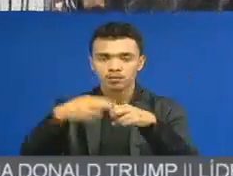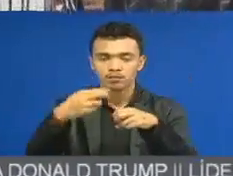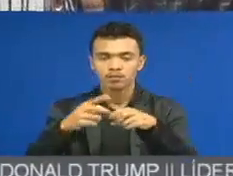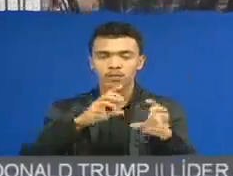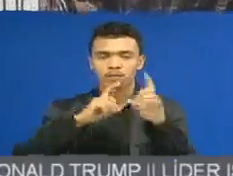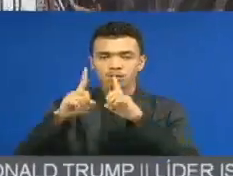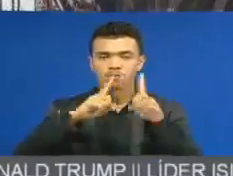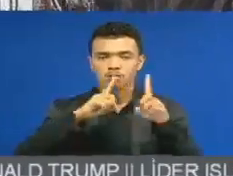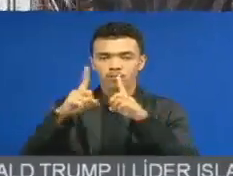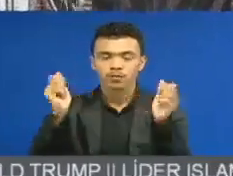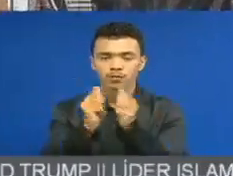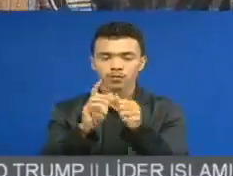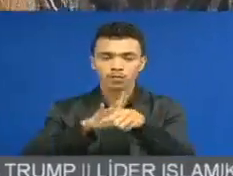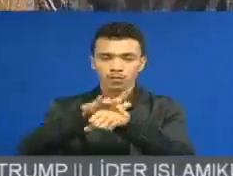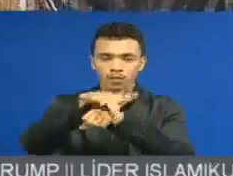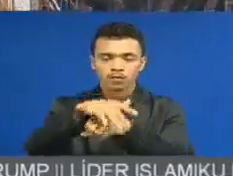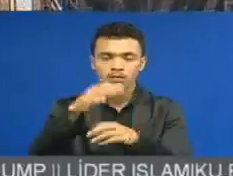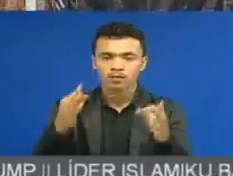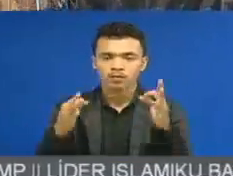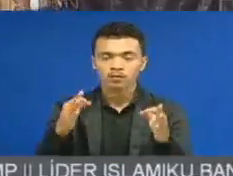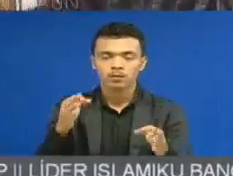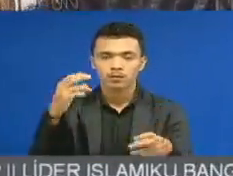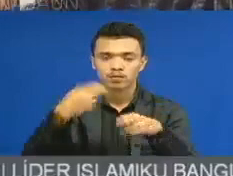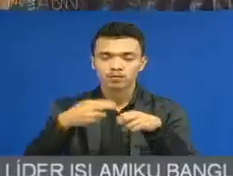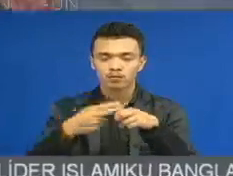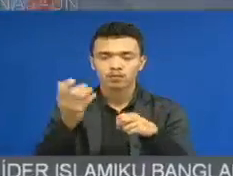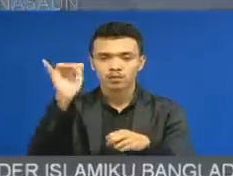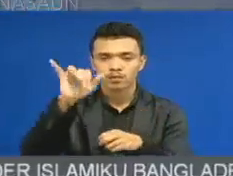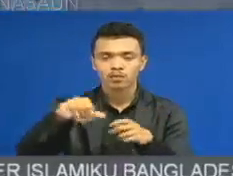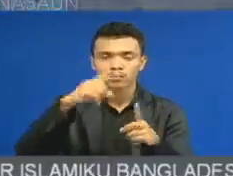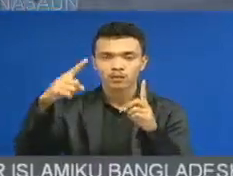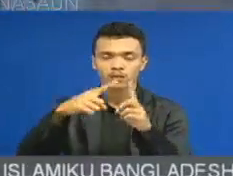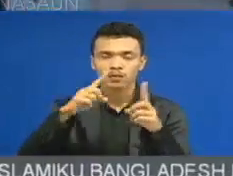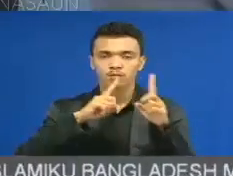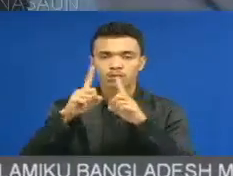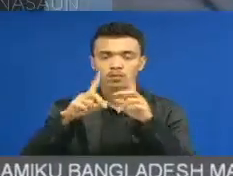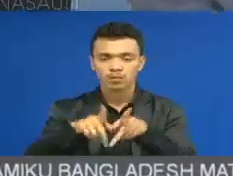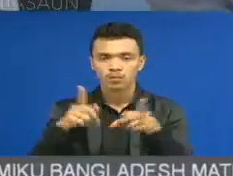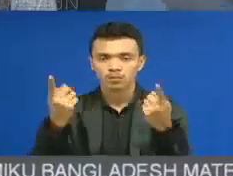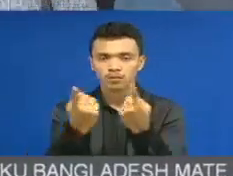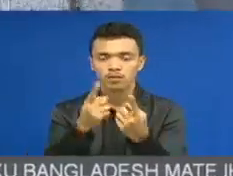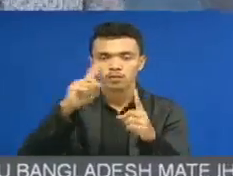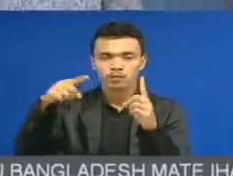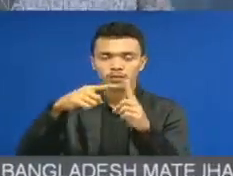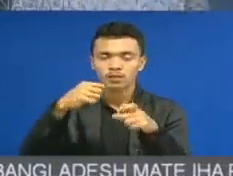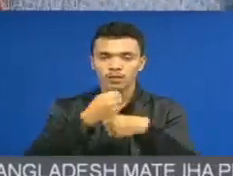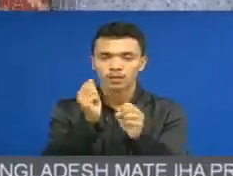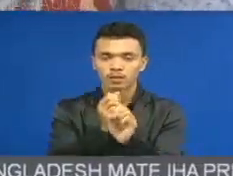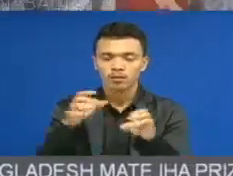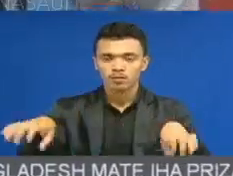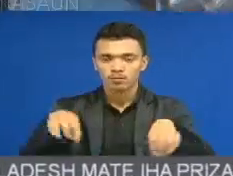atu conversa holian inglês. Nune dificulta sira wanghira komunika ho empregador sira durante halau servisu iha